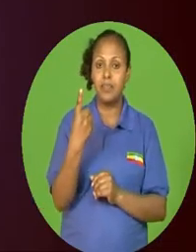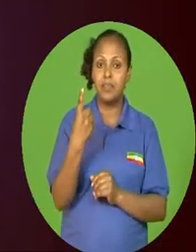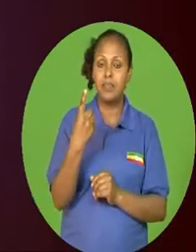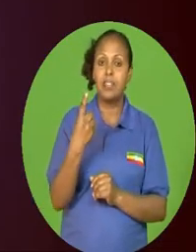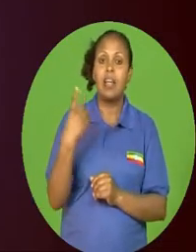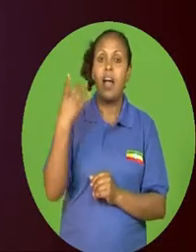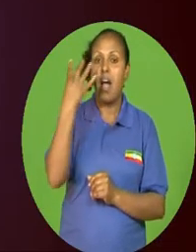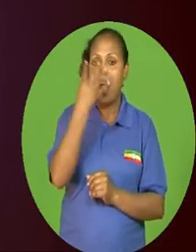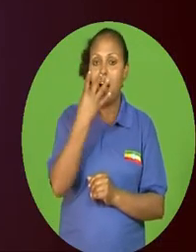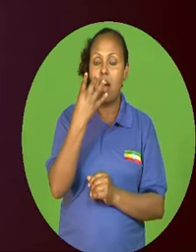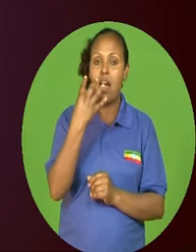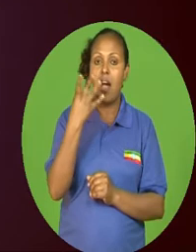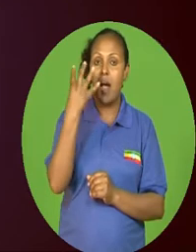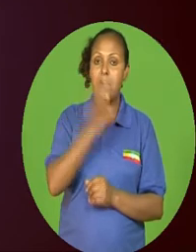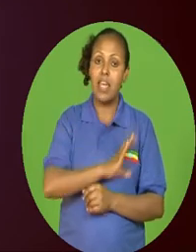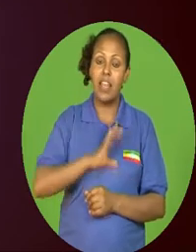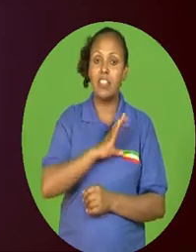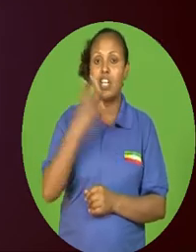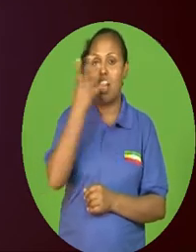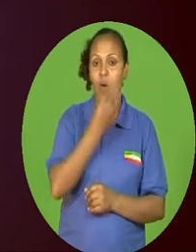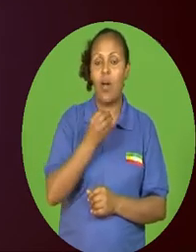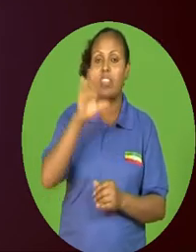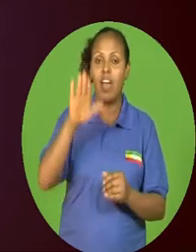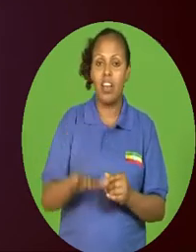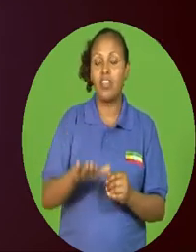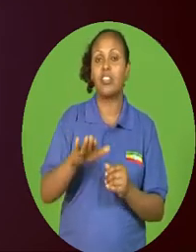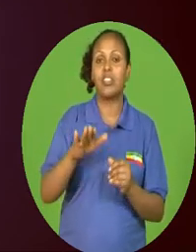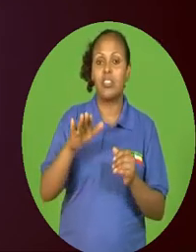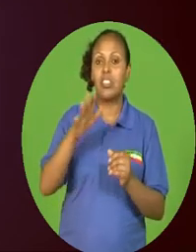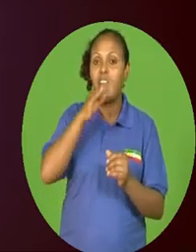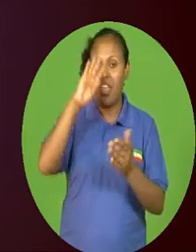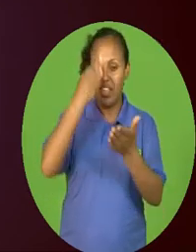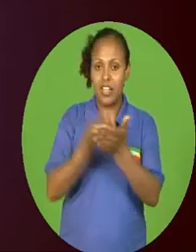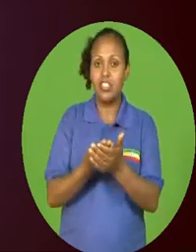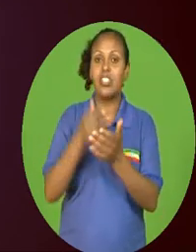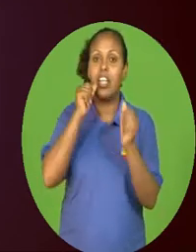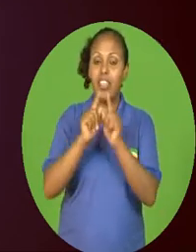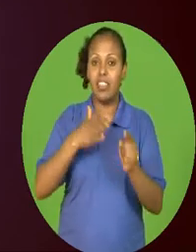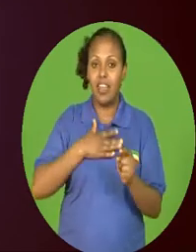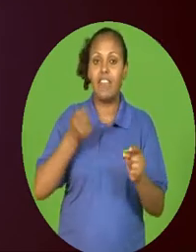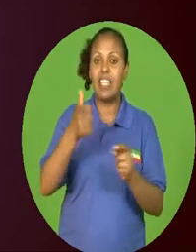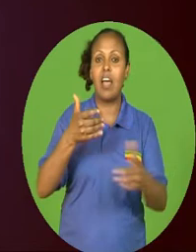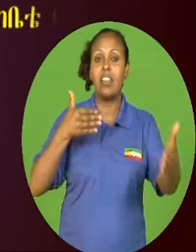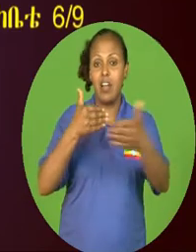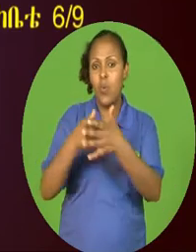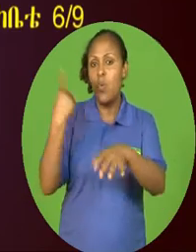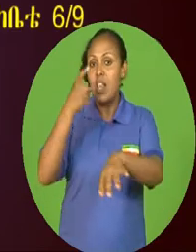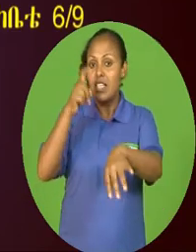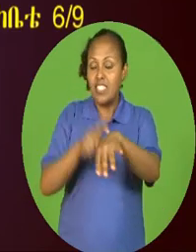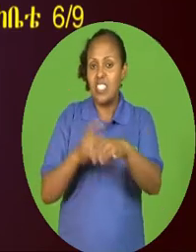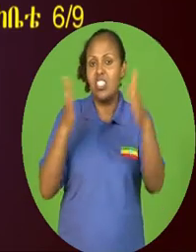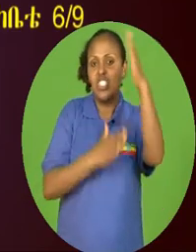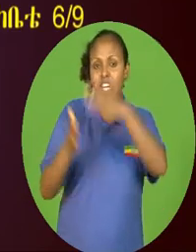1 አመለ ሸጋዋ ታናሽ የናቴ ልጅ እህቴ ፈጥና